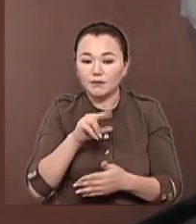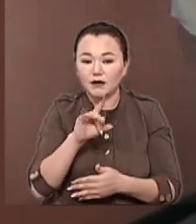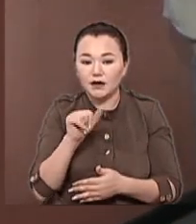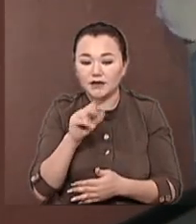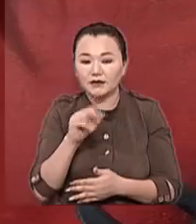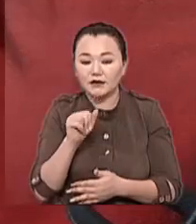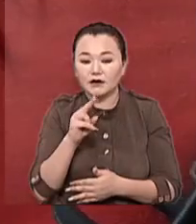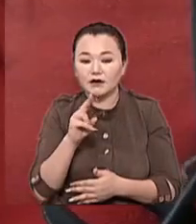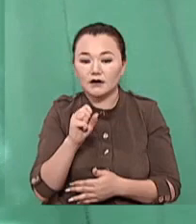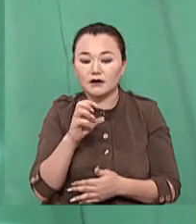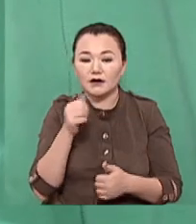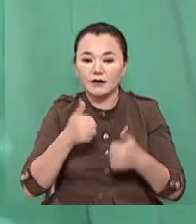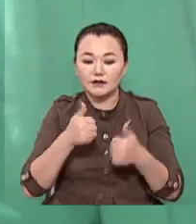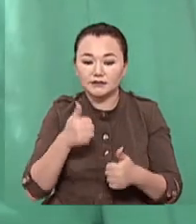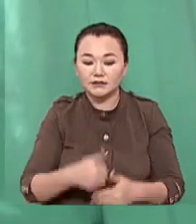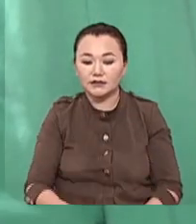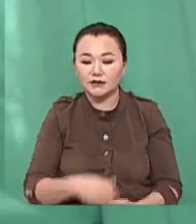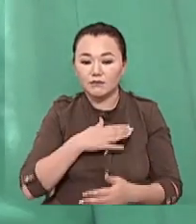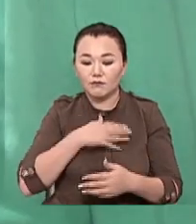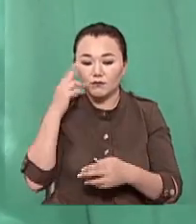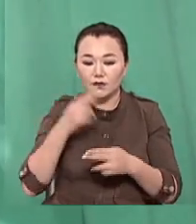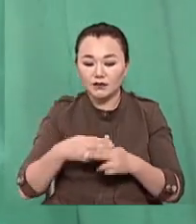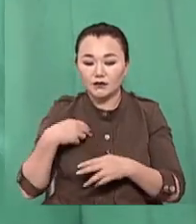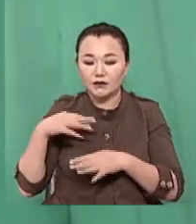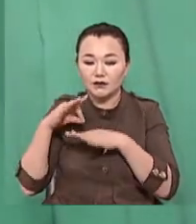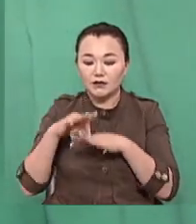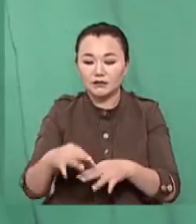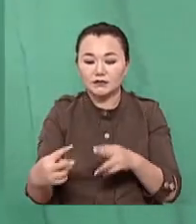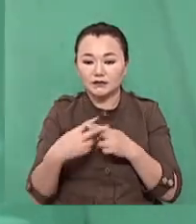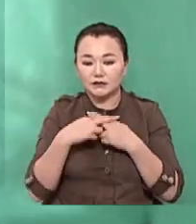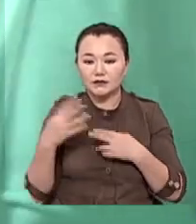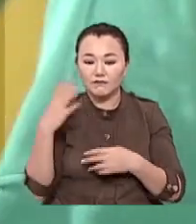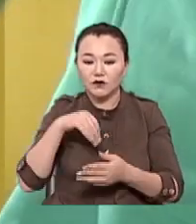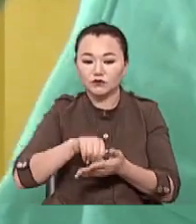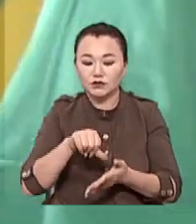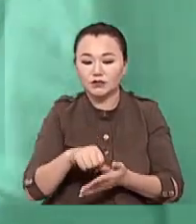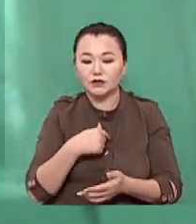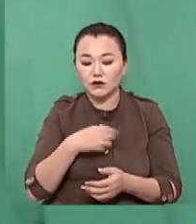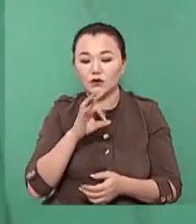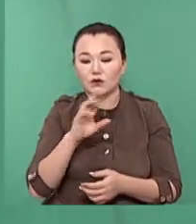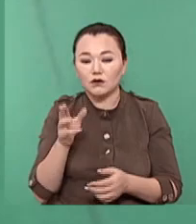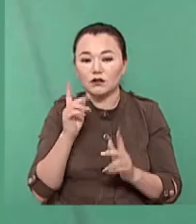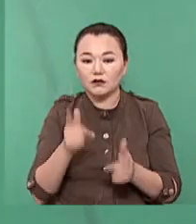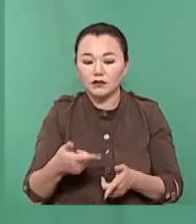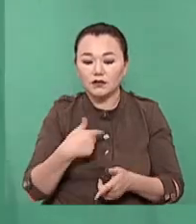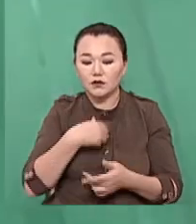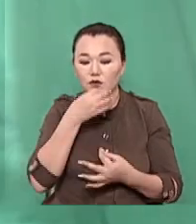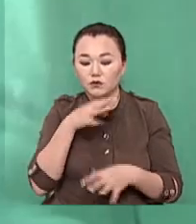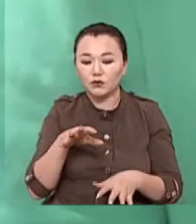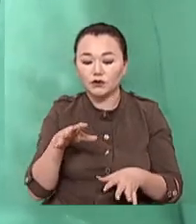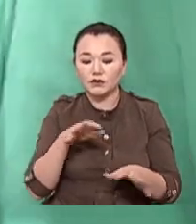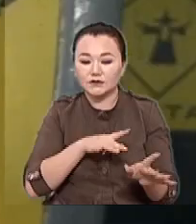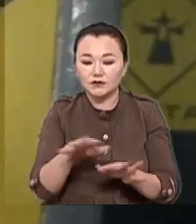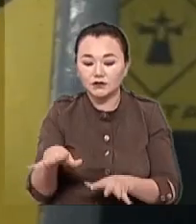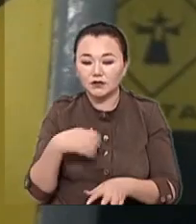кастинг». Мой брат, он меня сюда затащил, сказал, давай поучаствуешь. И я такая, окей, ладно, потому что я за любую суету, за